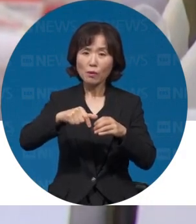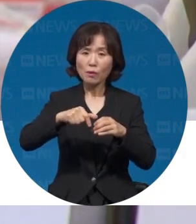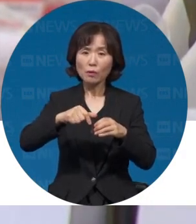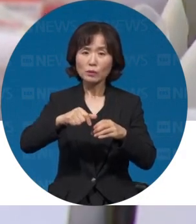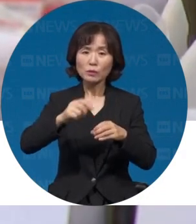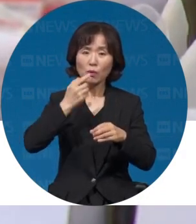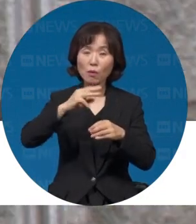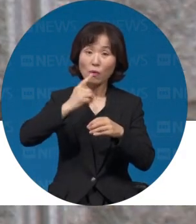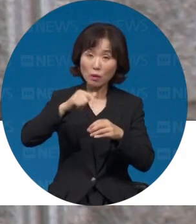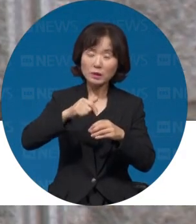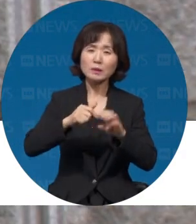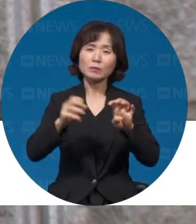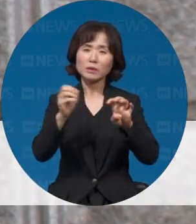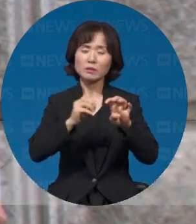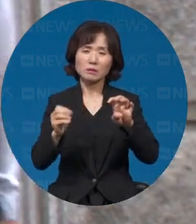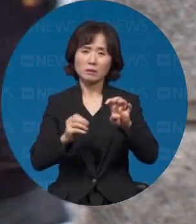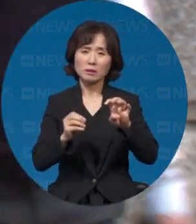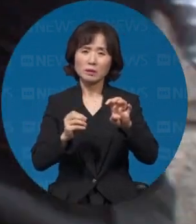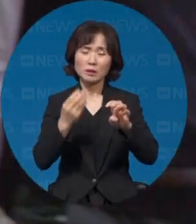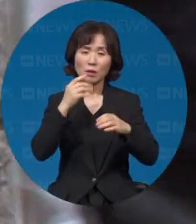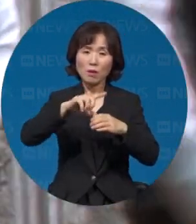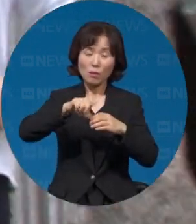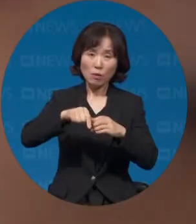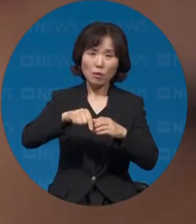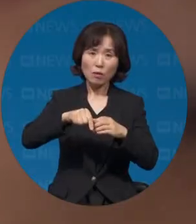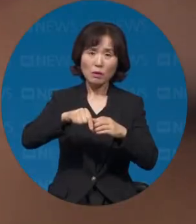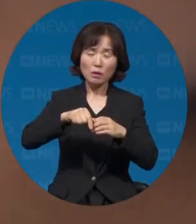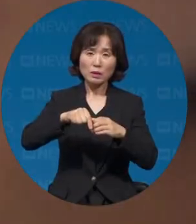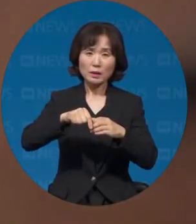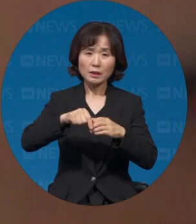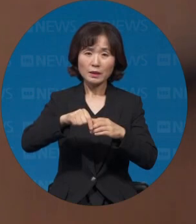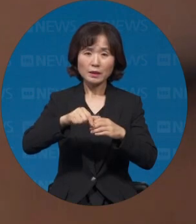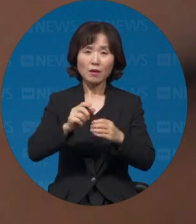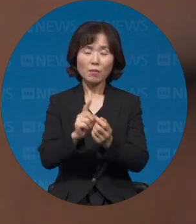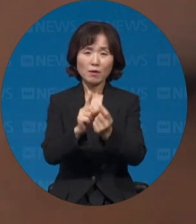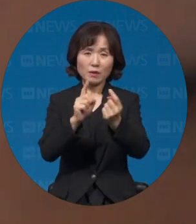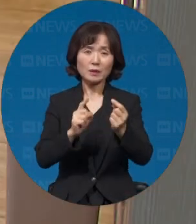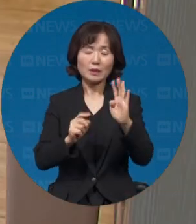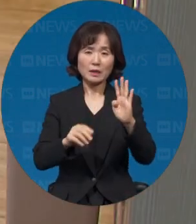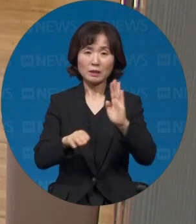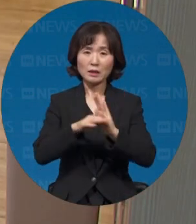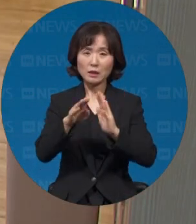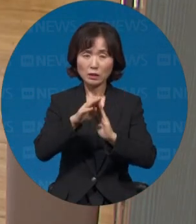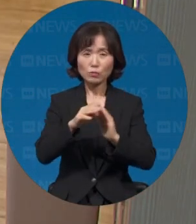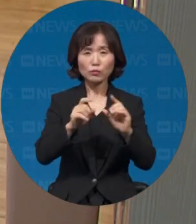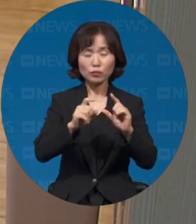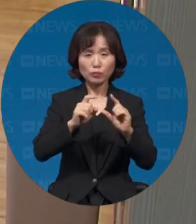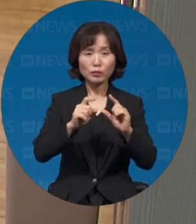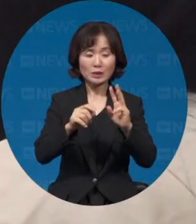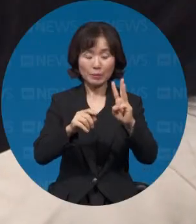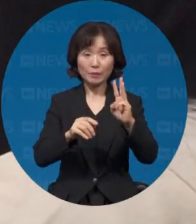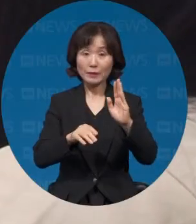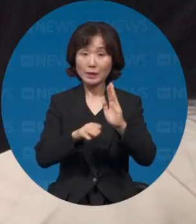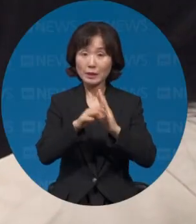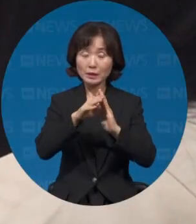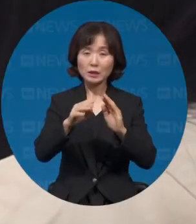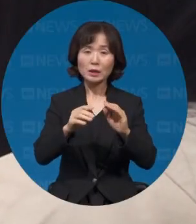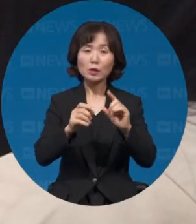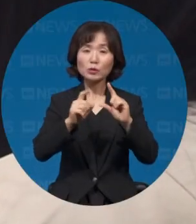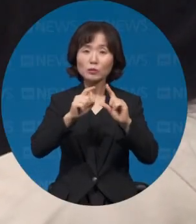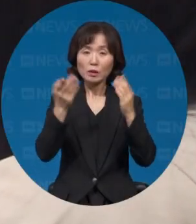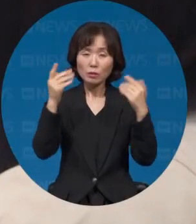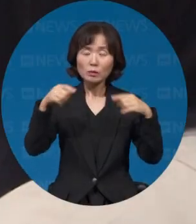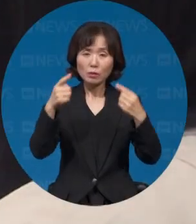올랐습니다 비스토 건의 적용되고 있는 거리도 기상 단계에선 부분 등급 수도권 4 관계에서는 전면 원격 수업이